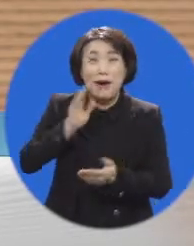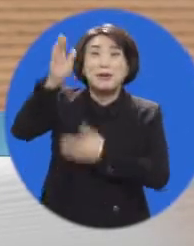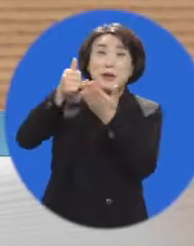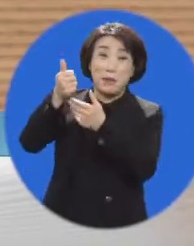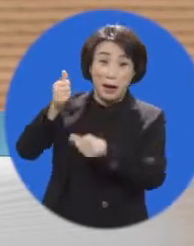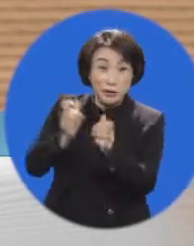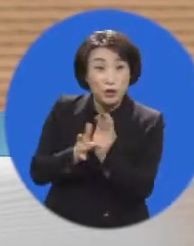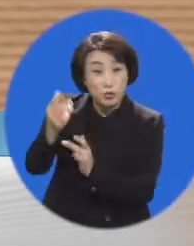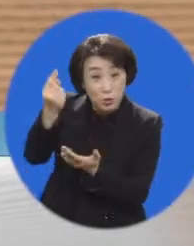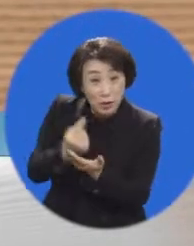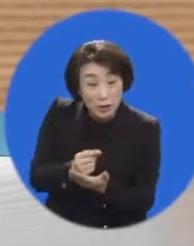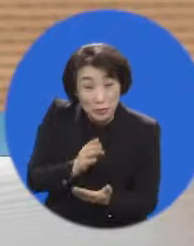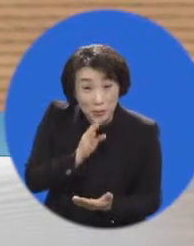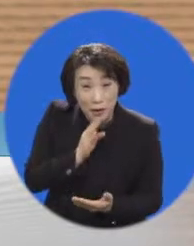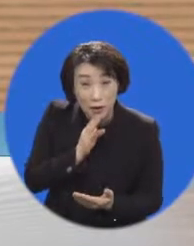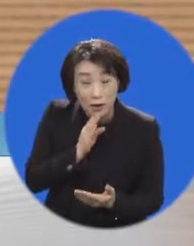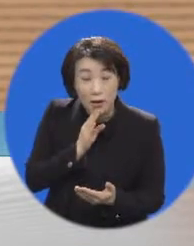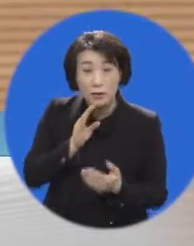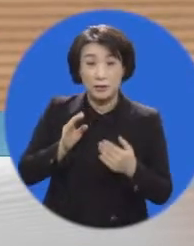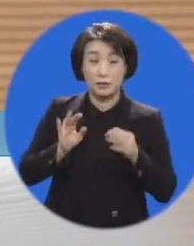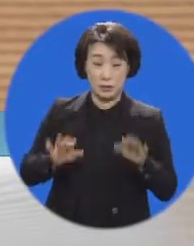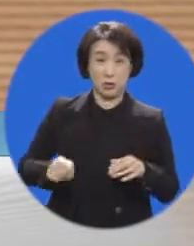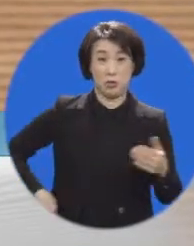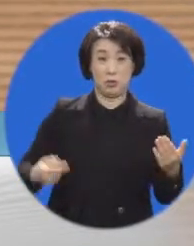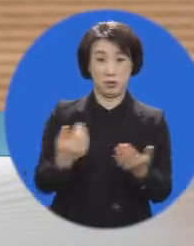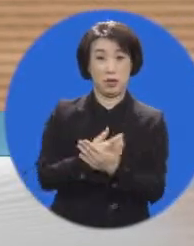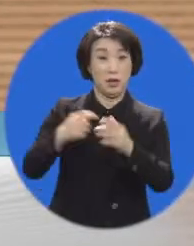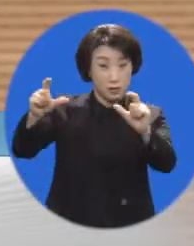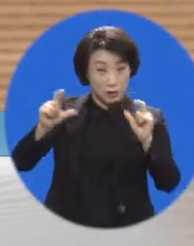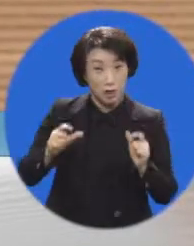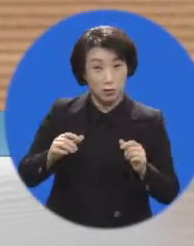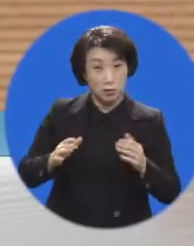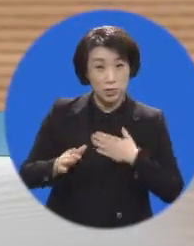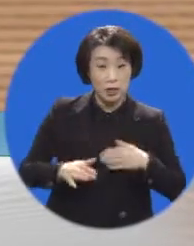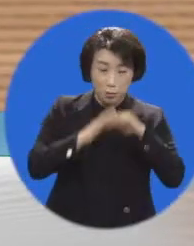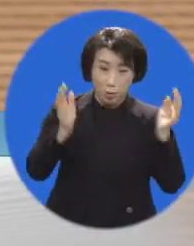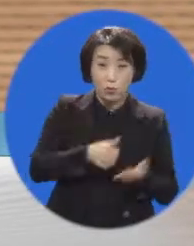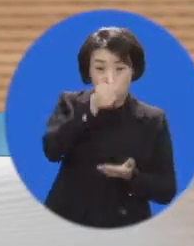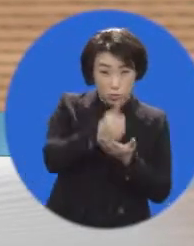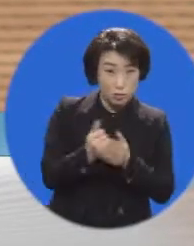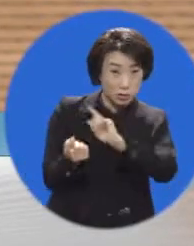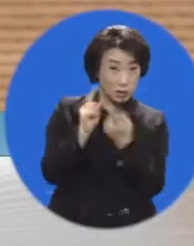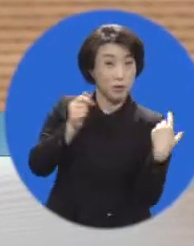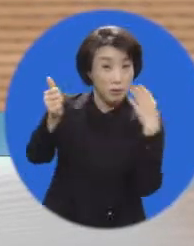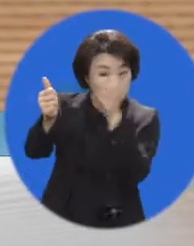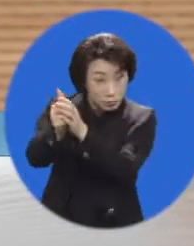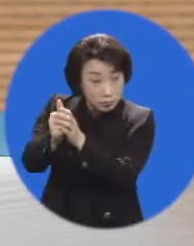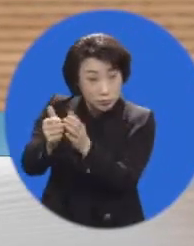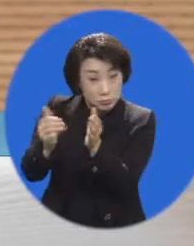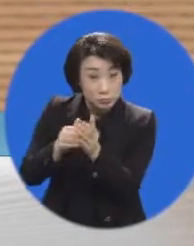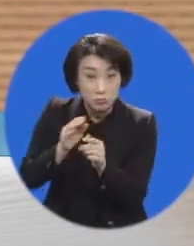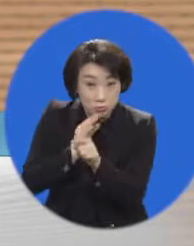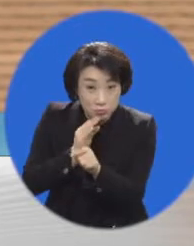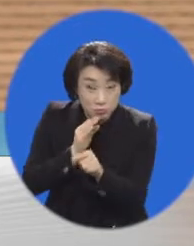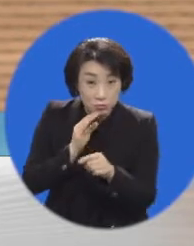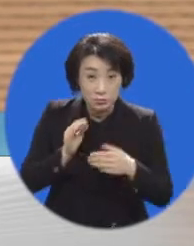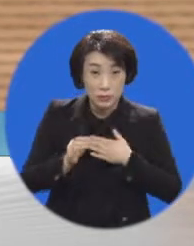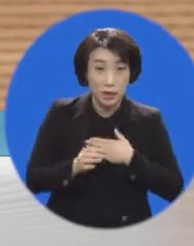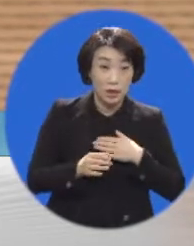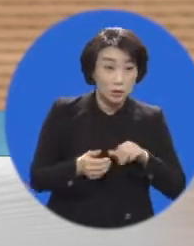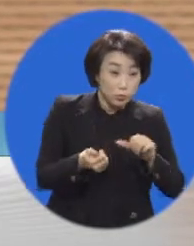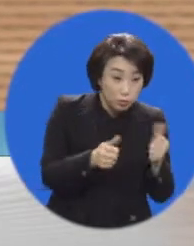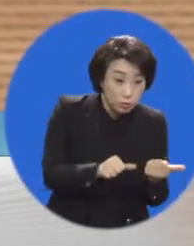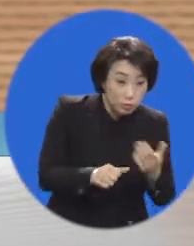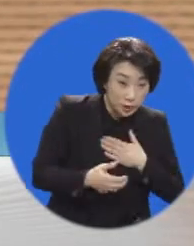하나님의 아들이 회개하라고 해서 내 죄를 뺏고 내게 죽음 속에